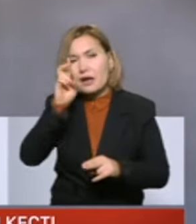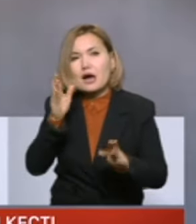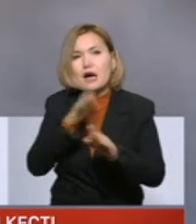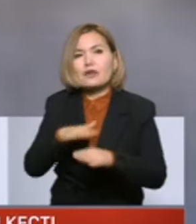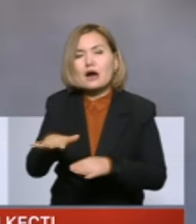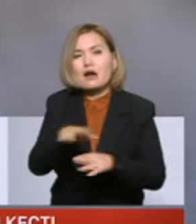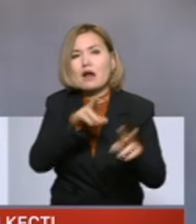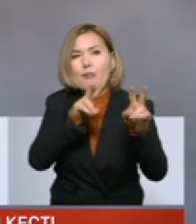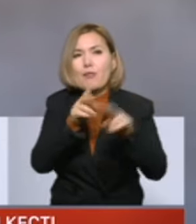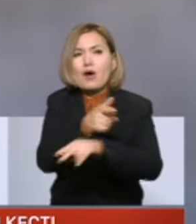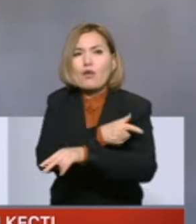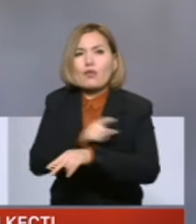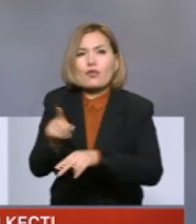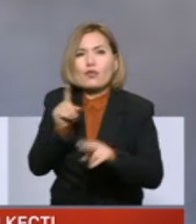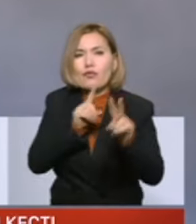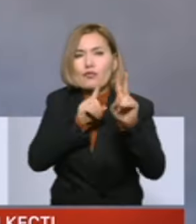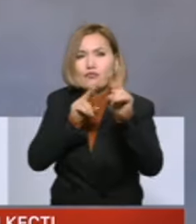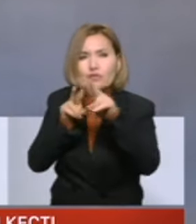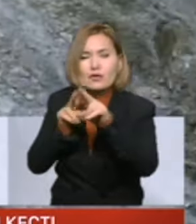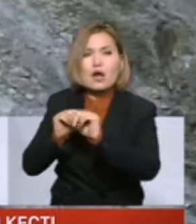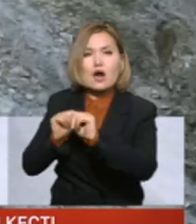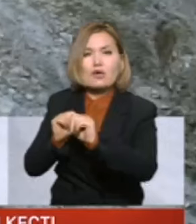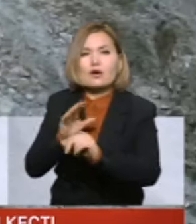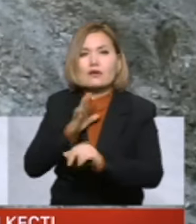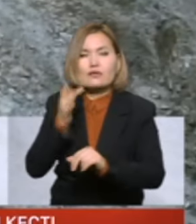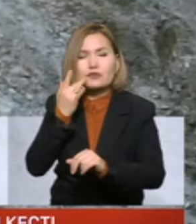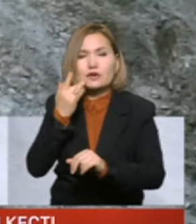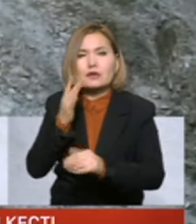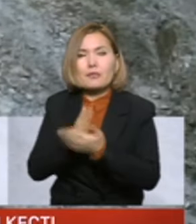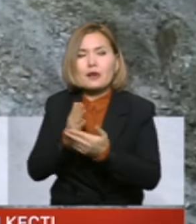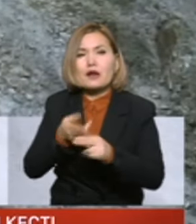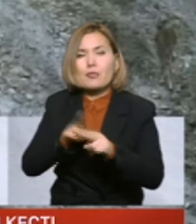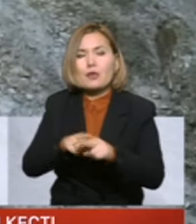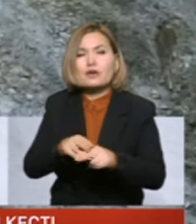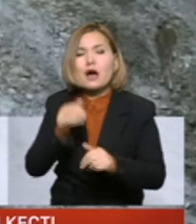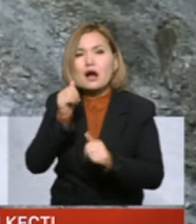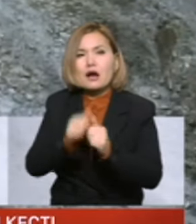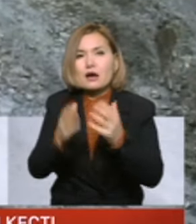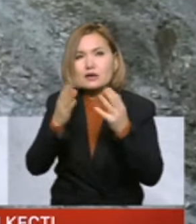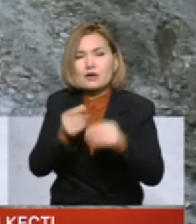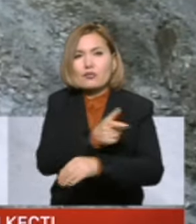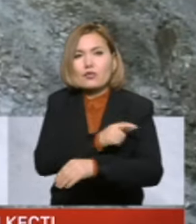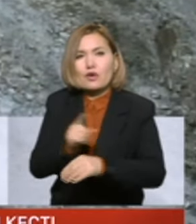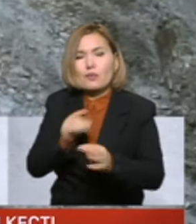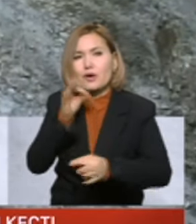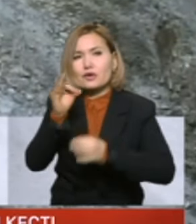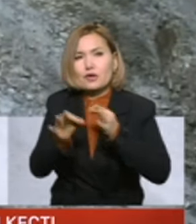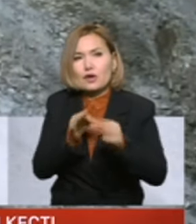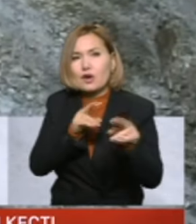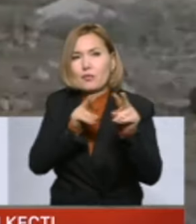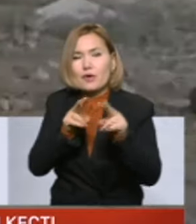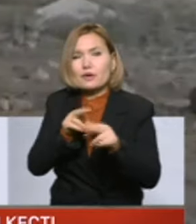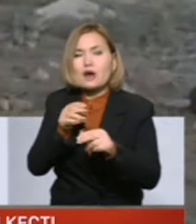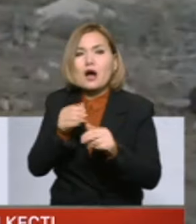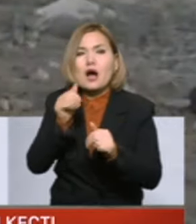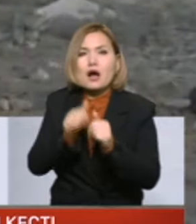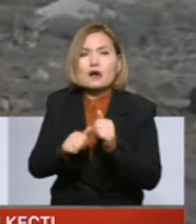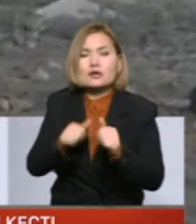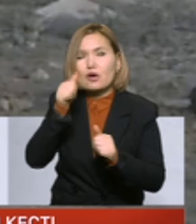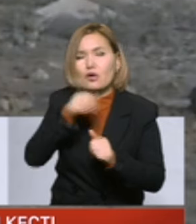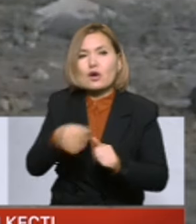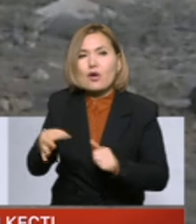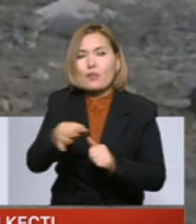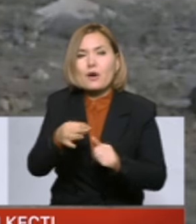паркінде бақылаудың күшеюі себеп болған. 100-ге жуық маман жануарларды күні-түні күзетеді. Сондай-ақ облыста аң құстарға